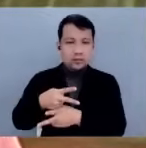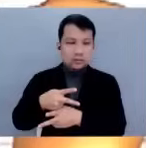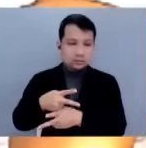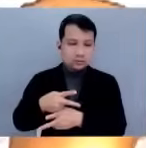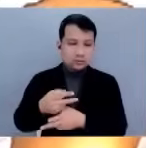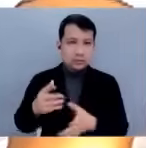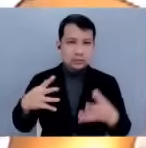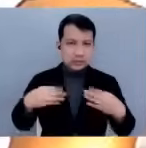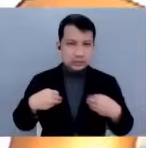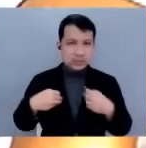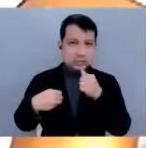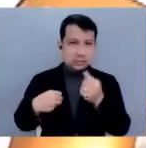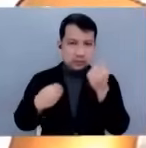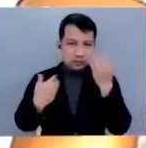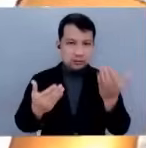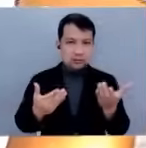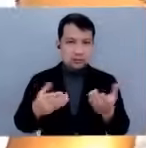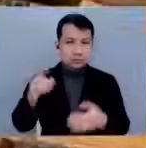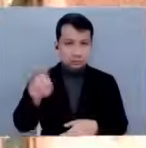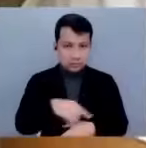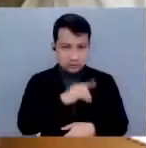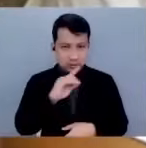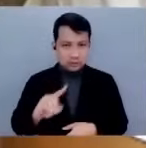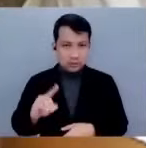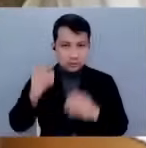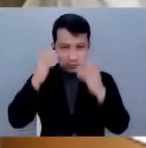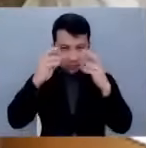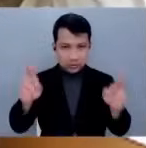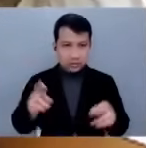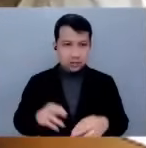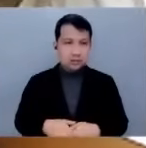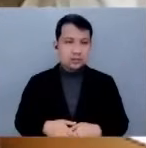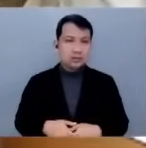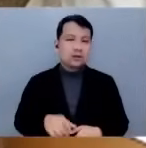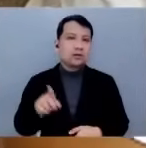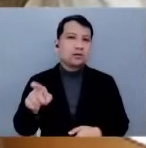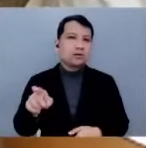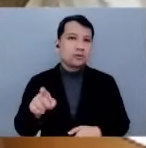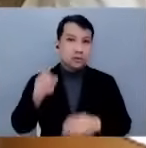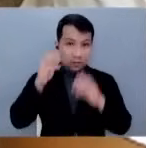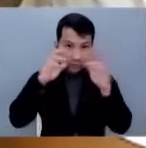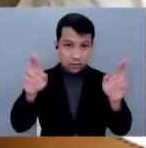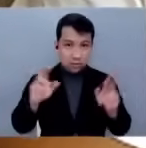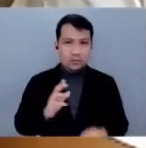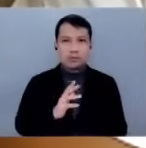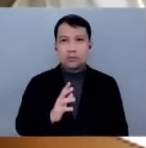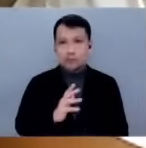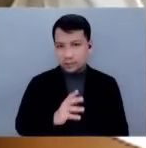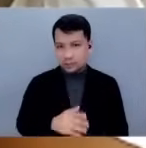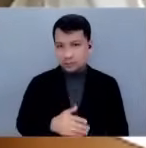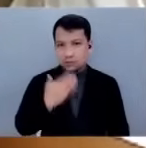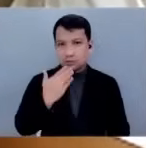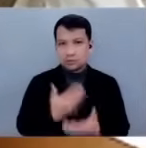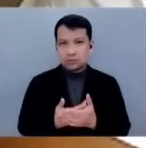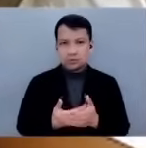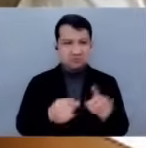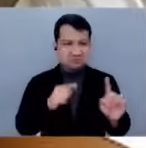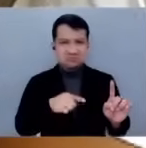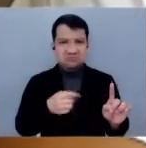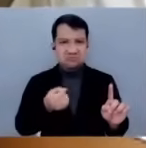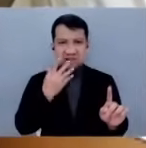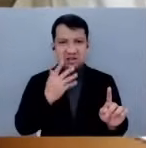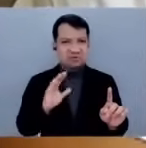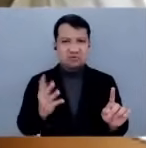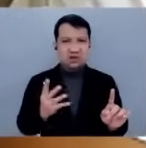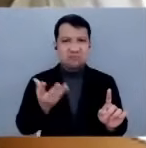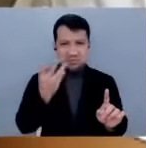ilang residente ang pambabatikos sa kanilang mayor. Sobrang bait niya. Wala naman po kaming nagitang pangit sa kanya. Puro maganda,